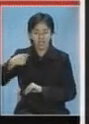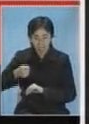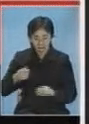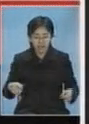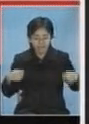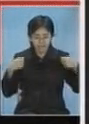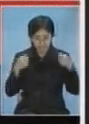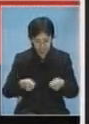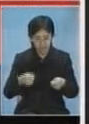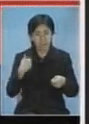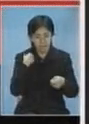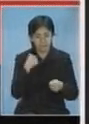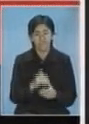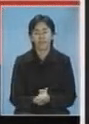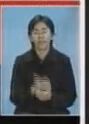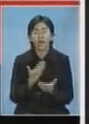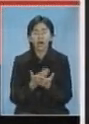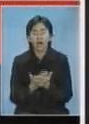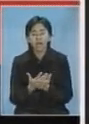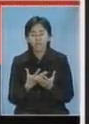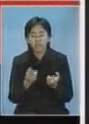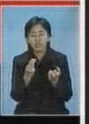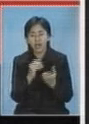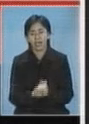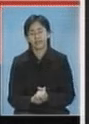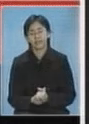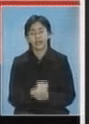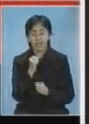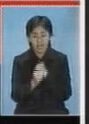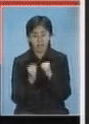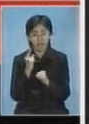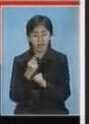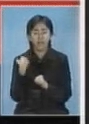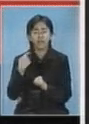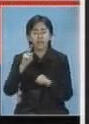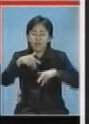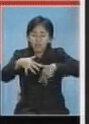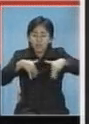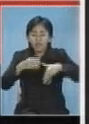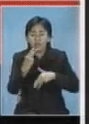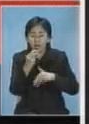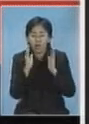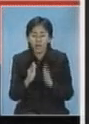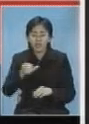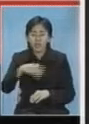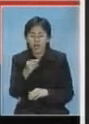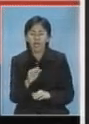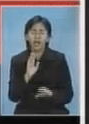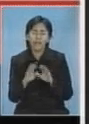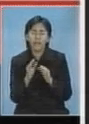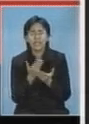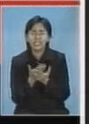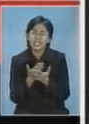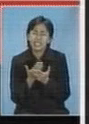ครับเงินที่ต้องสูญเสียไปแล้วท่านรู้ไหมครับปีหนึ่งได้ประโยชน์กับคนเท่าไหร่ครับได้ไม่กี่หมื่นบาท